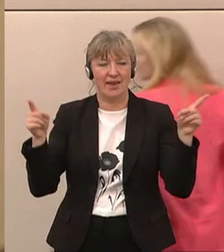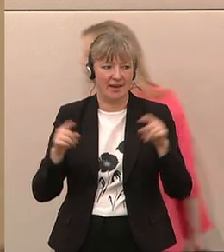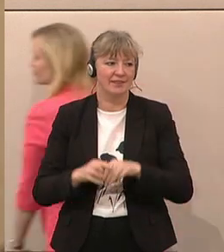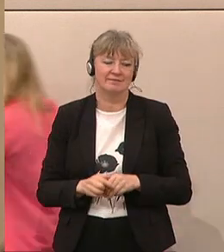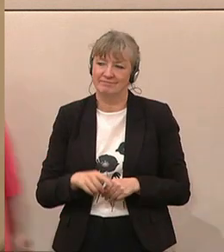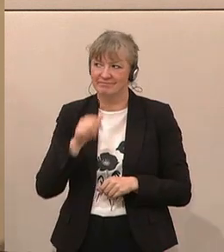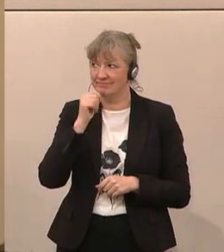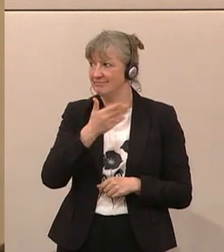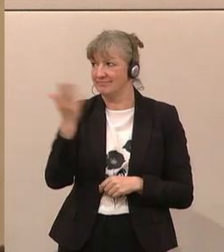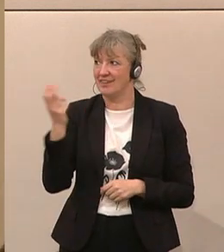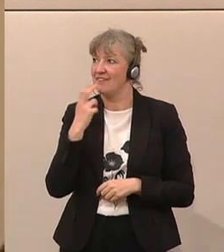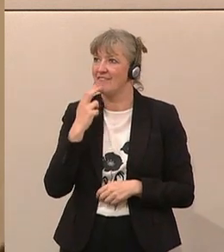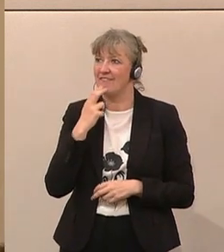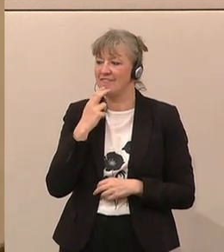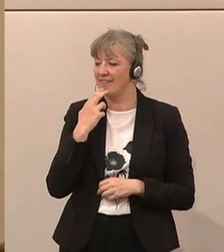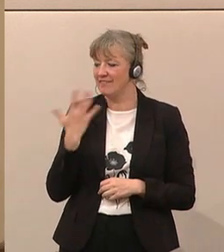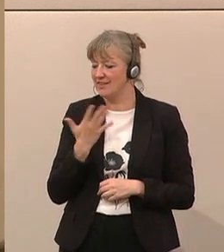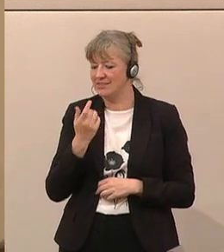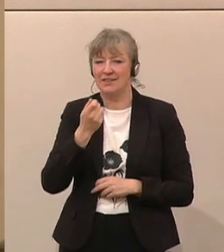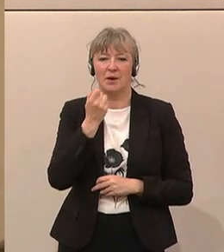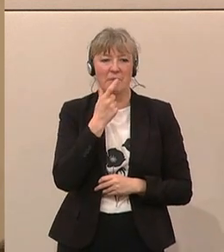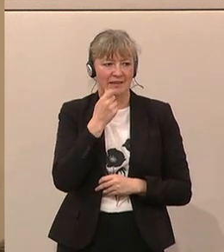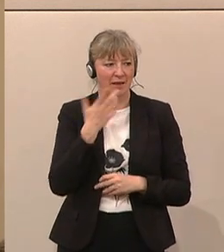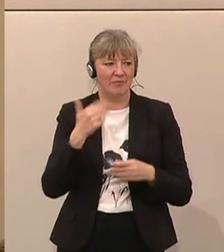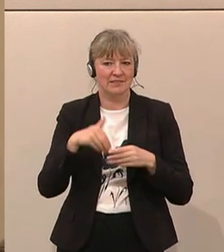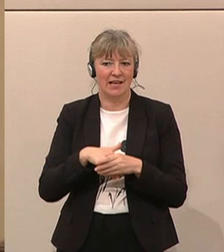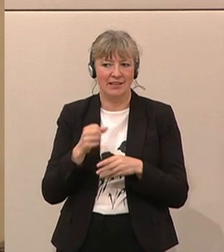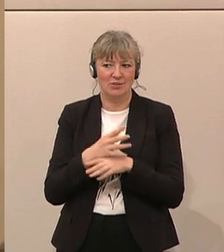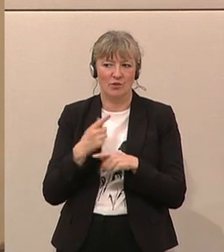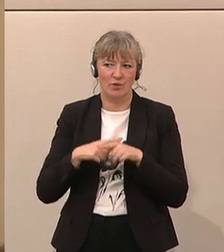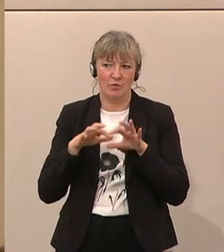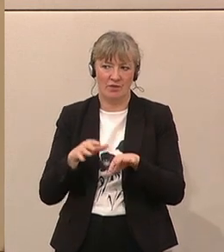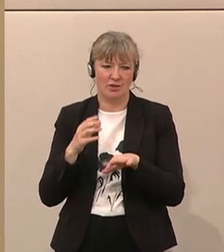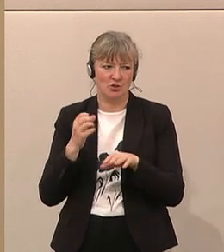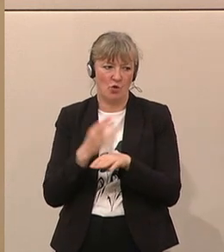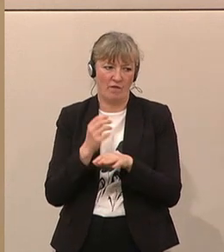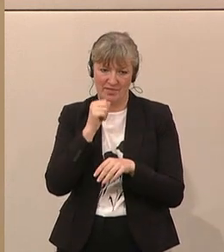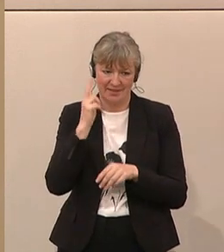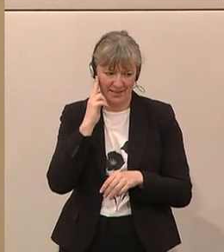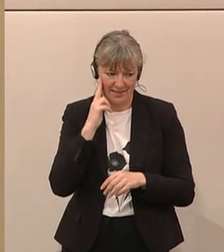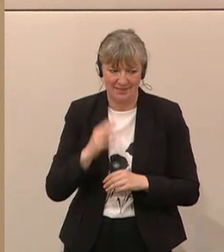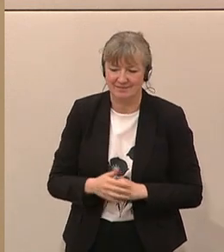Ihnen möchte ein Medikament, wo wir die Inhaltsstoffe und die Wirkstoffe nicht kennen.